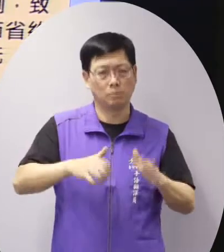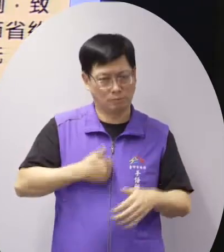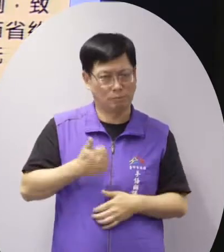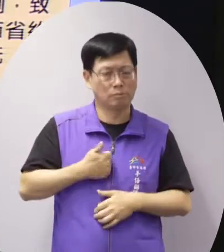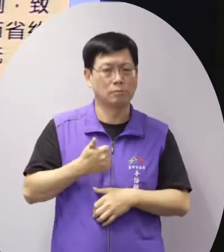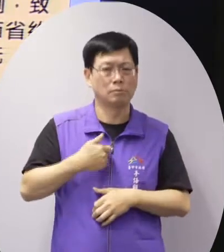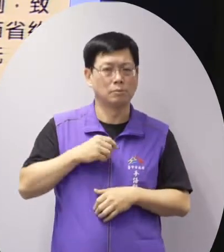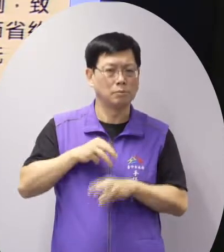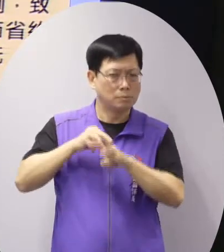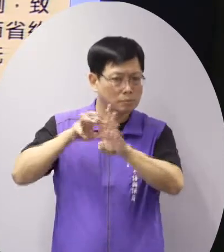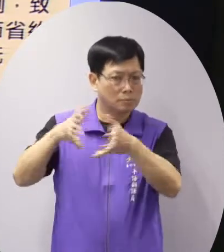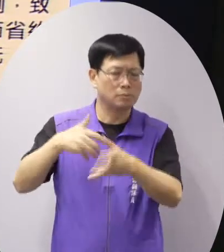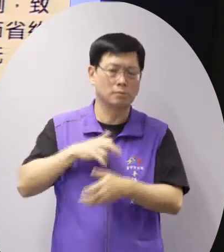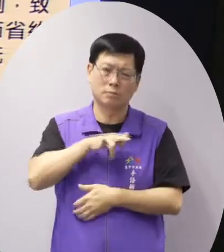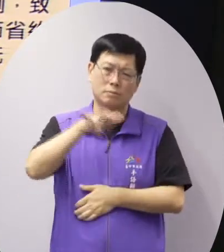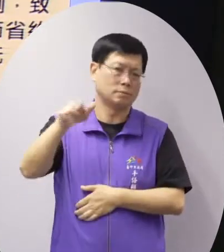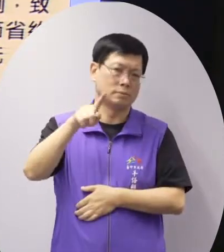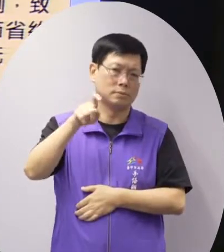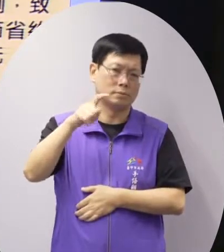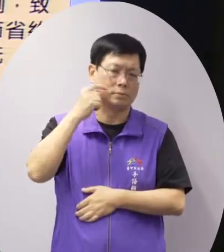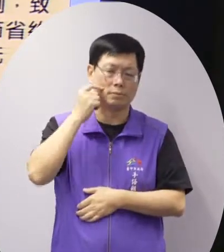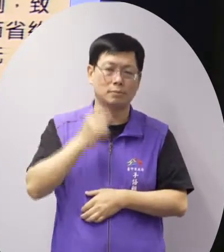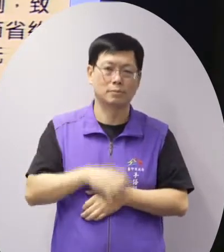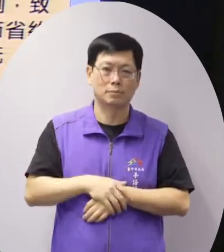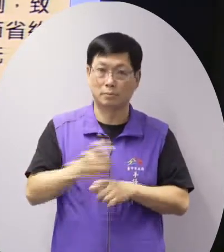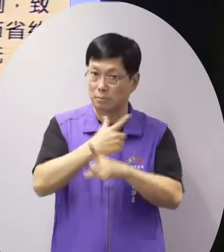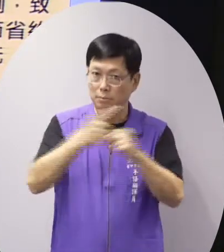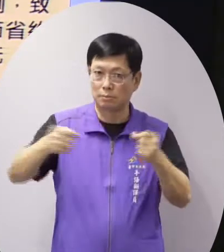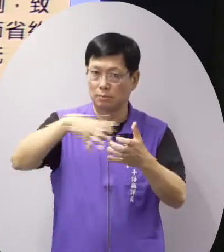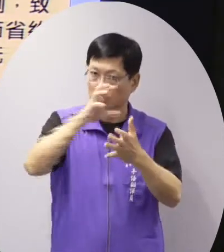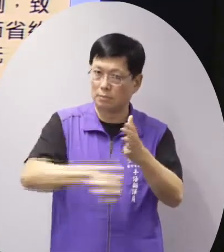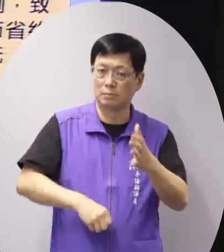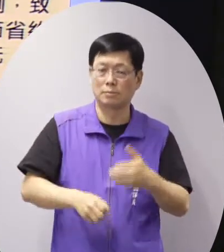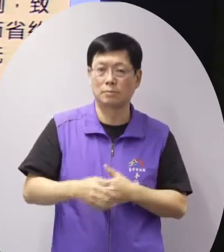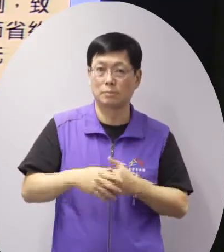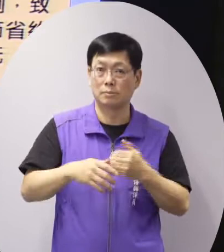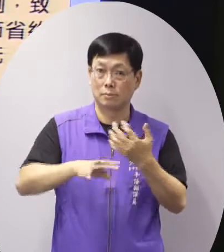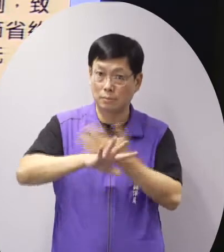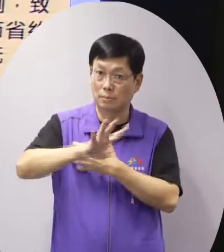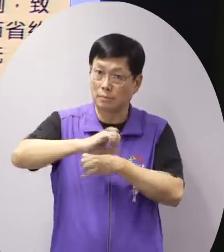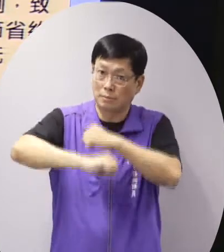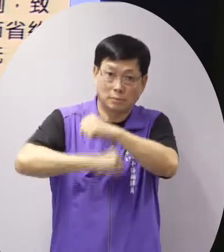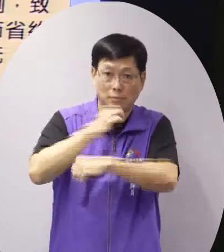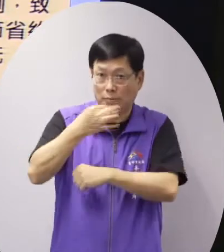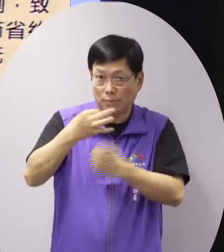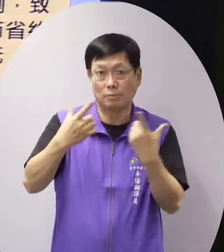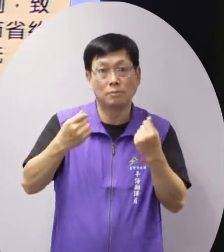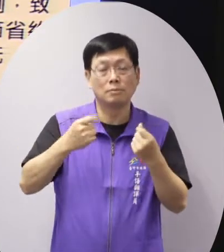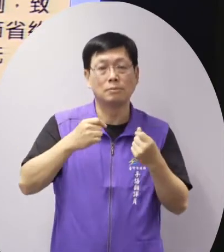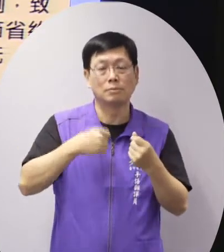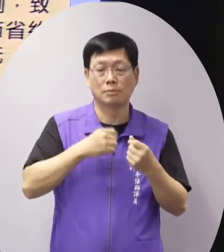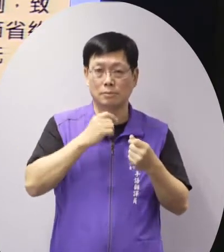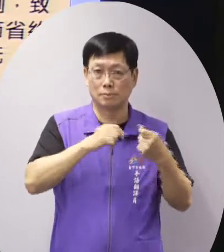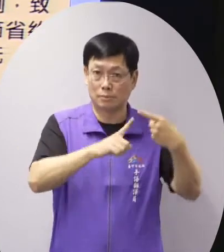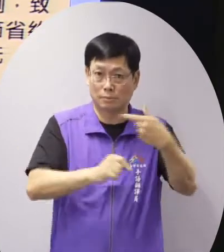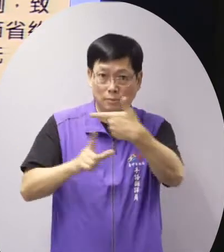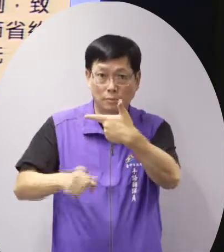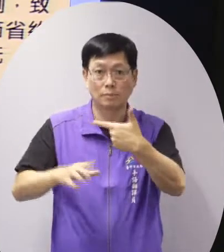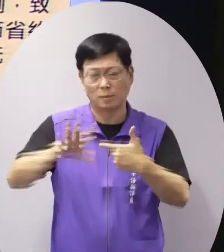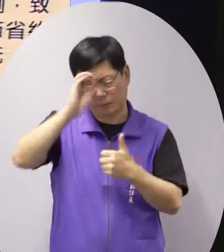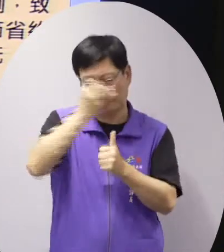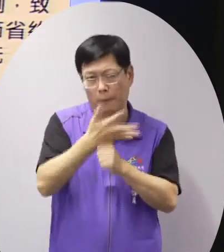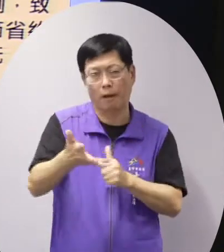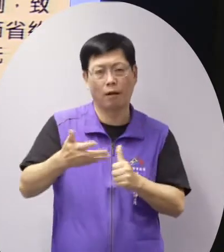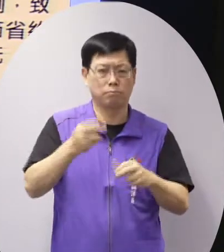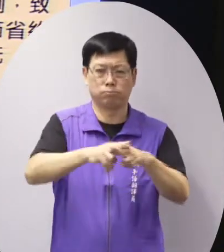上我们是出国大概有一点自爱难行，所以把它减掉了很多。那另外还有一些活动，那就是前半年因为疫情